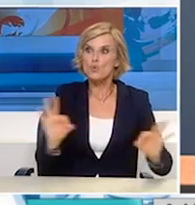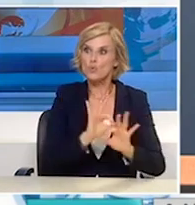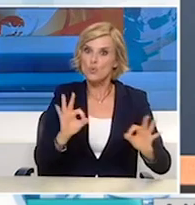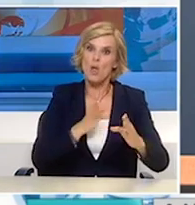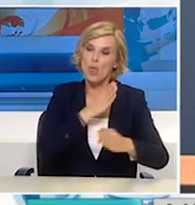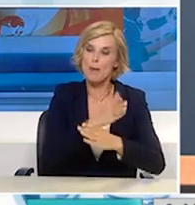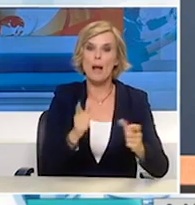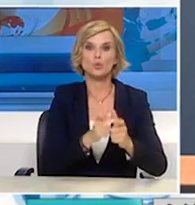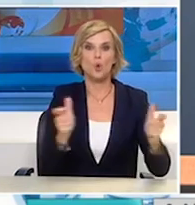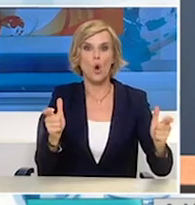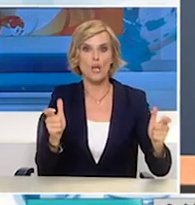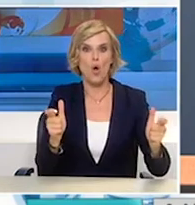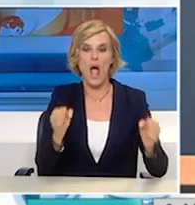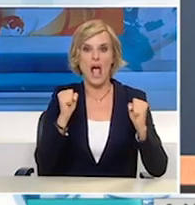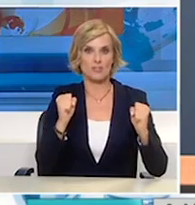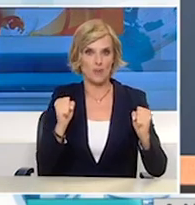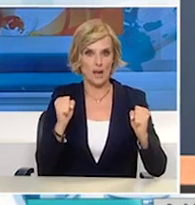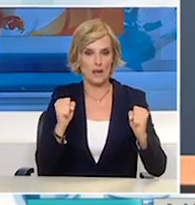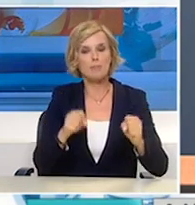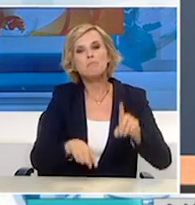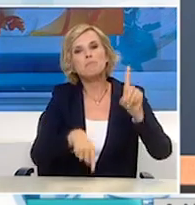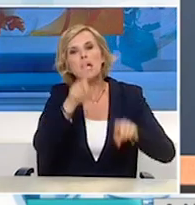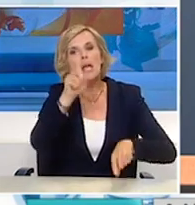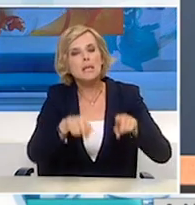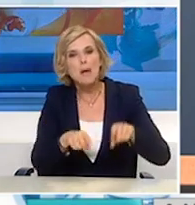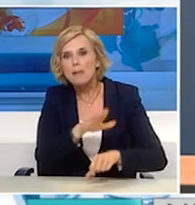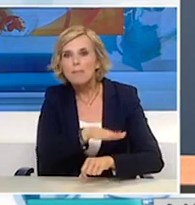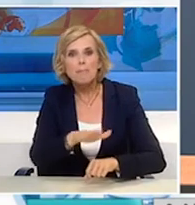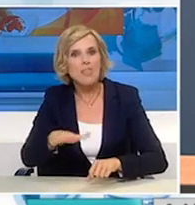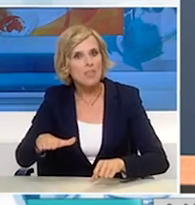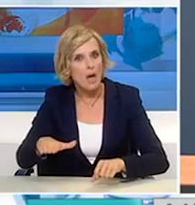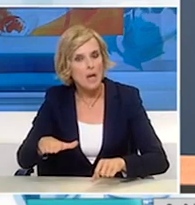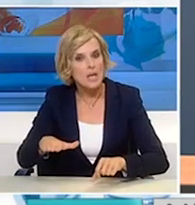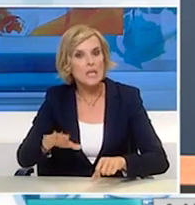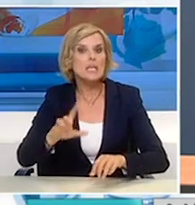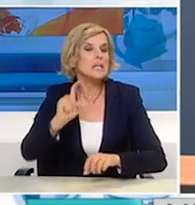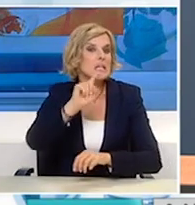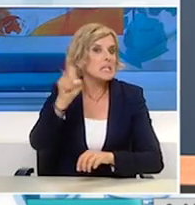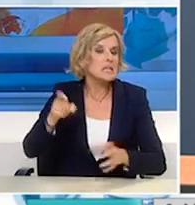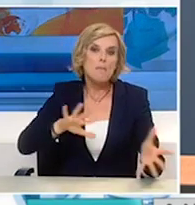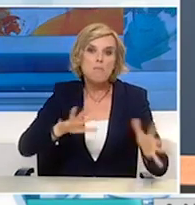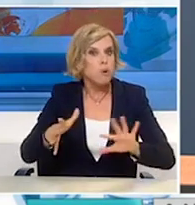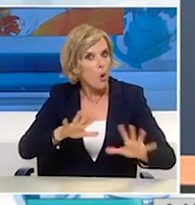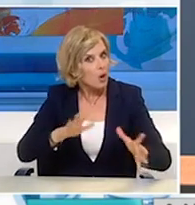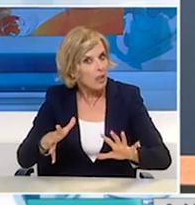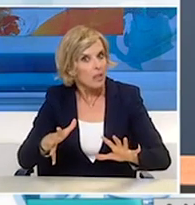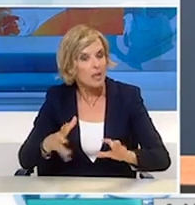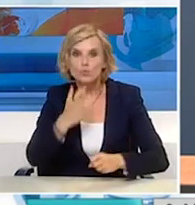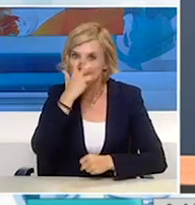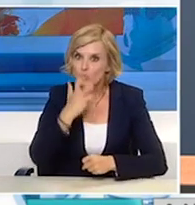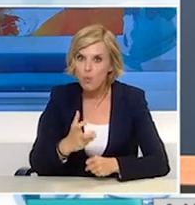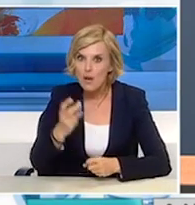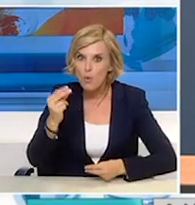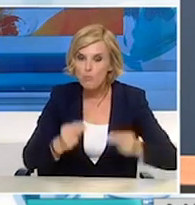σχολείο. Υπάρχει ένας πολύ μικρός αριθμός παιδιών που ενδεχόμενα θα περάσουν σοβαρά την νόσο, όπως και άνθρωποι μεγάλης ηλικίας που θα την